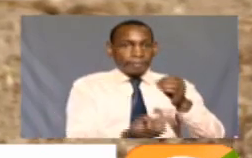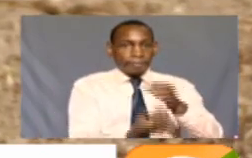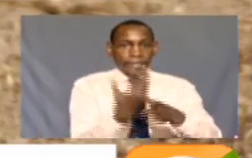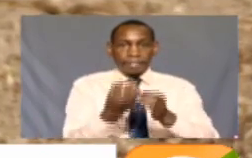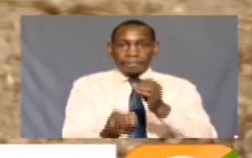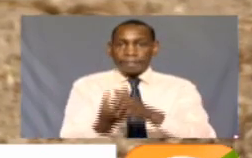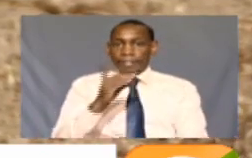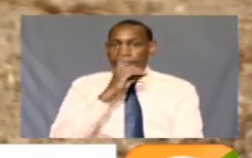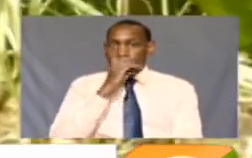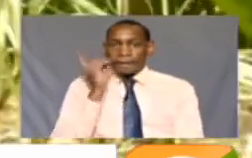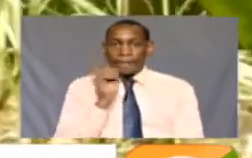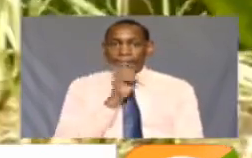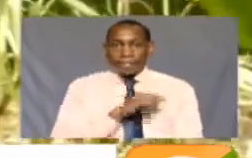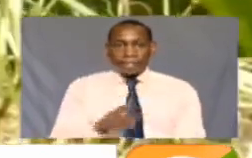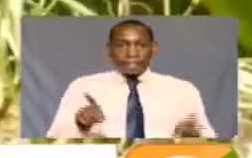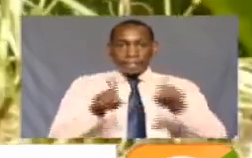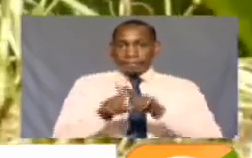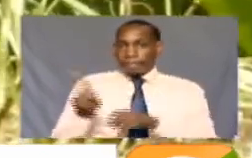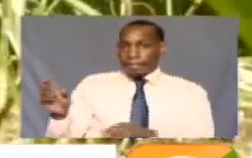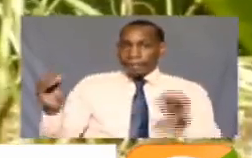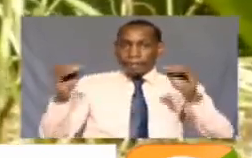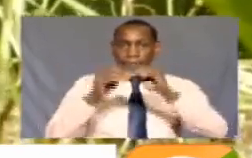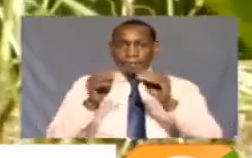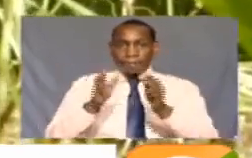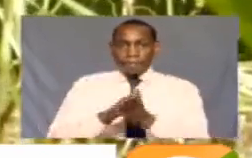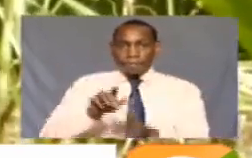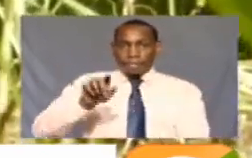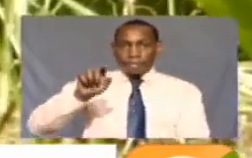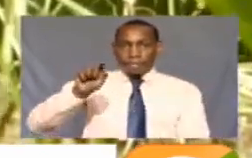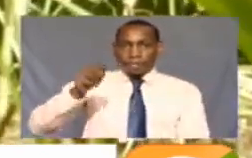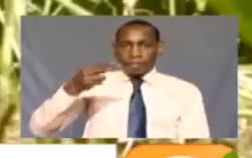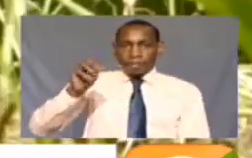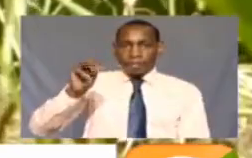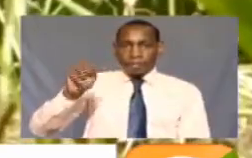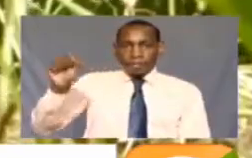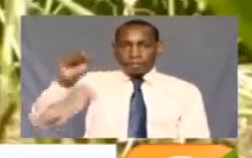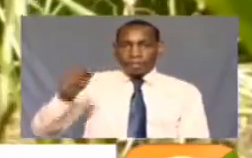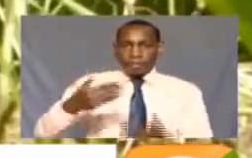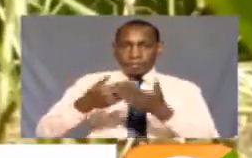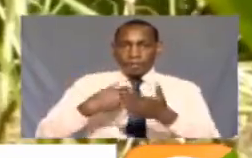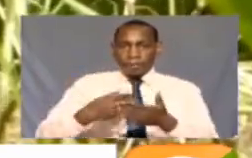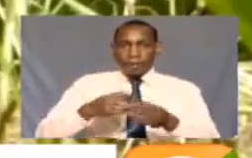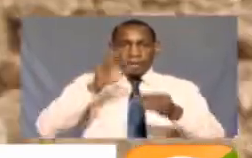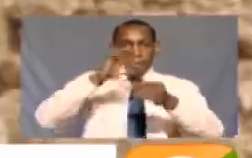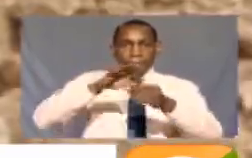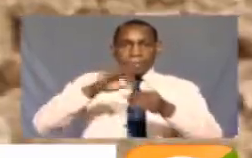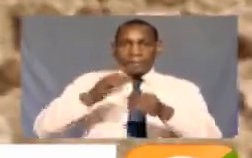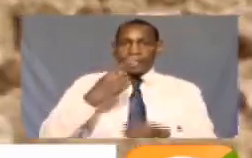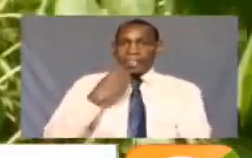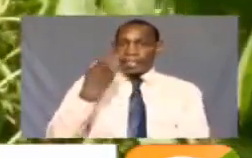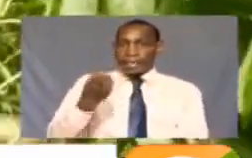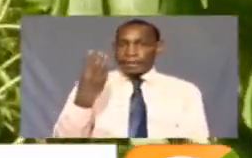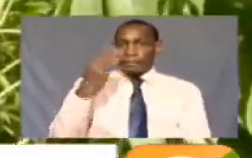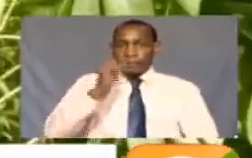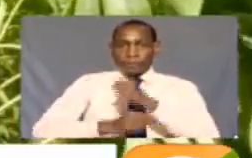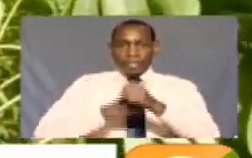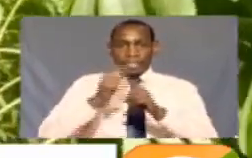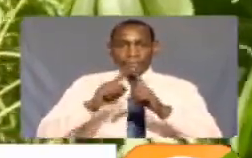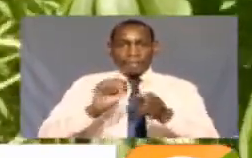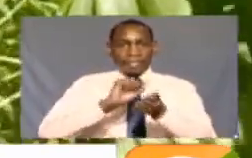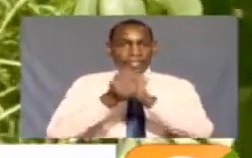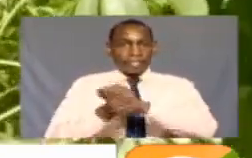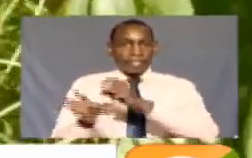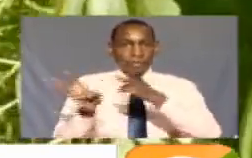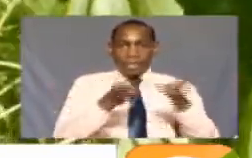kunyauka kabisa. Hapa tunakutana na Thomas Ounga aliyekuwa mkulima wa nyanya kwa miaka minne, ila mabadiliko ya